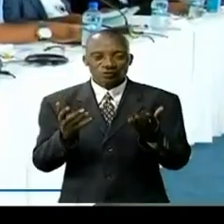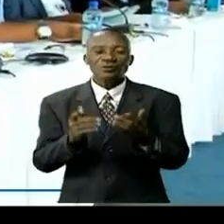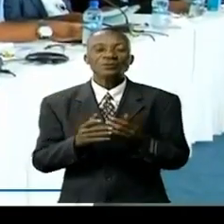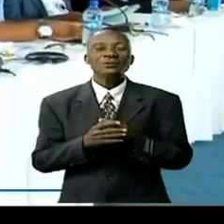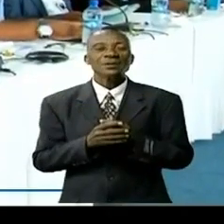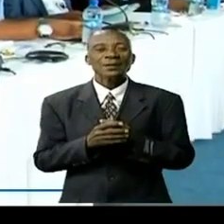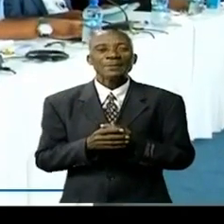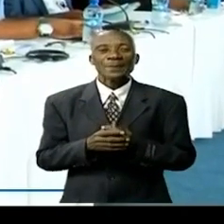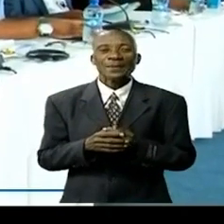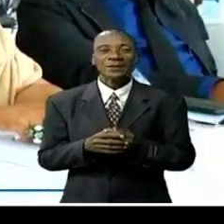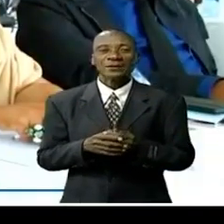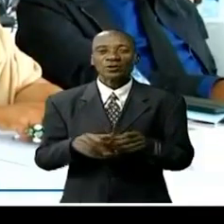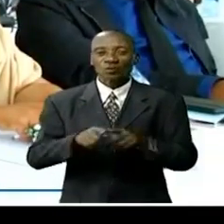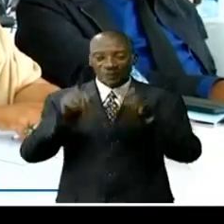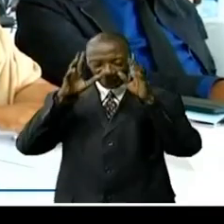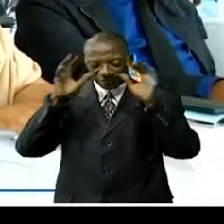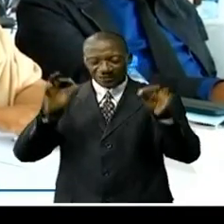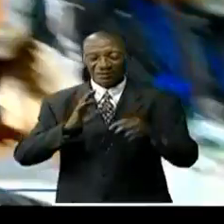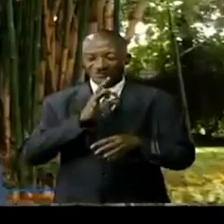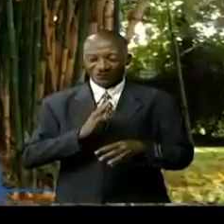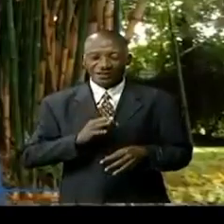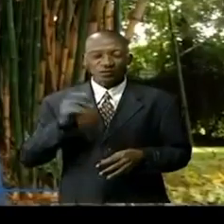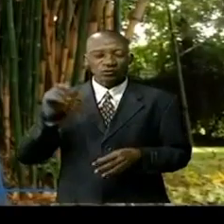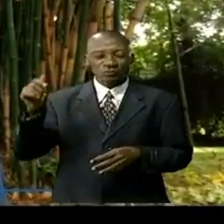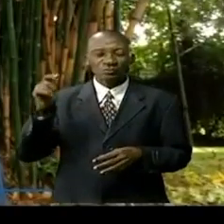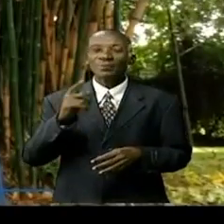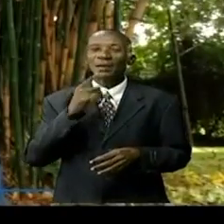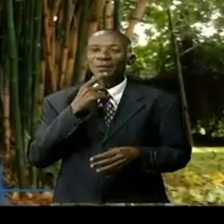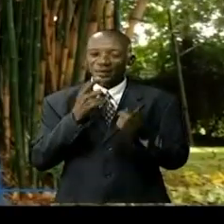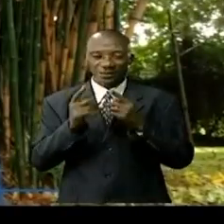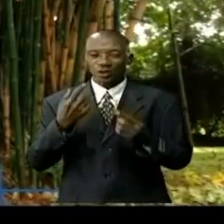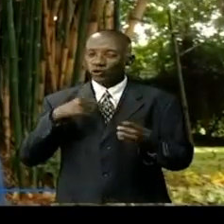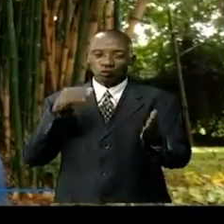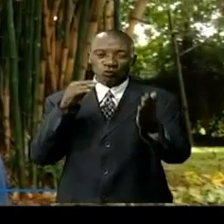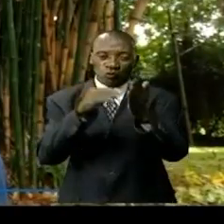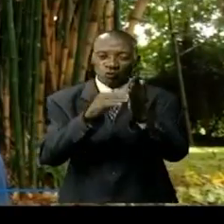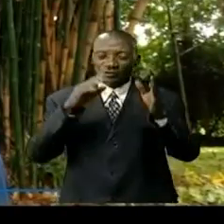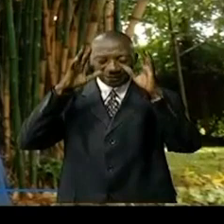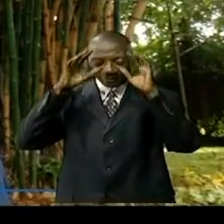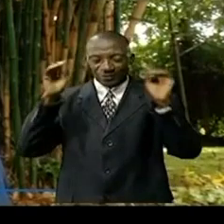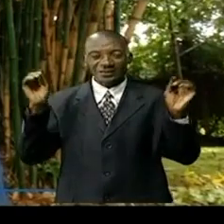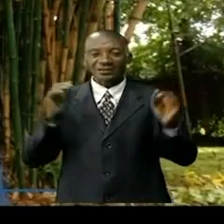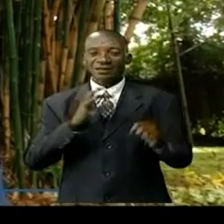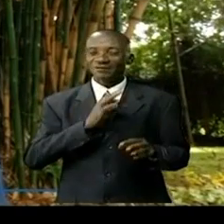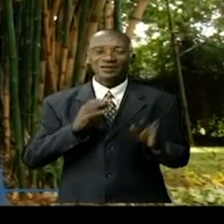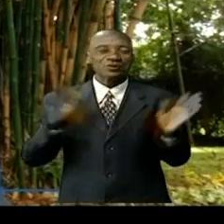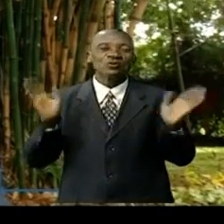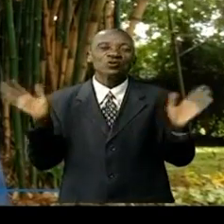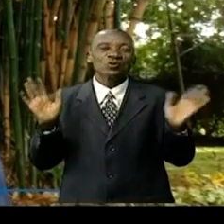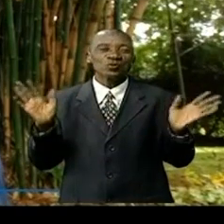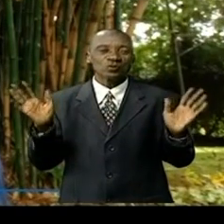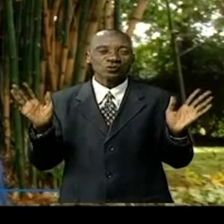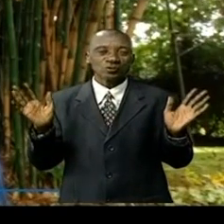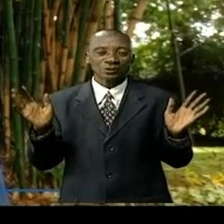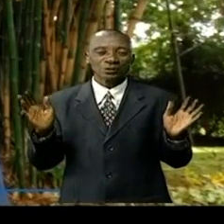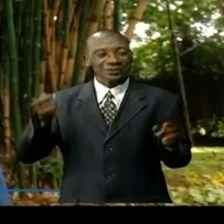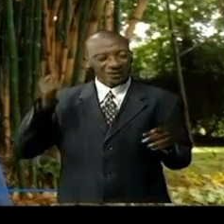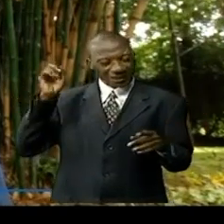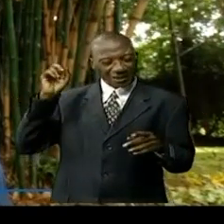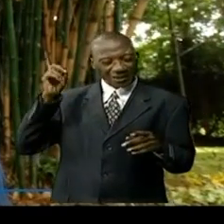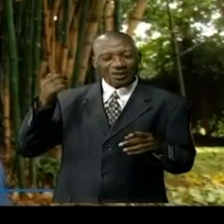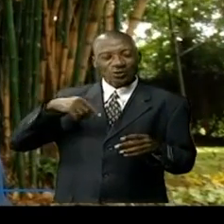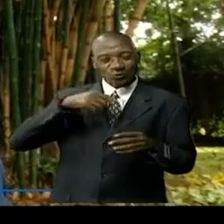Félix Tshisekedi, parce qu'au moment où nous faisions la lutte armée, lui faisait la lutte politique.